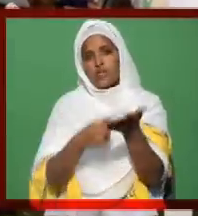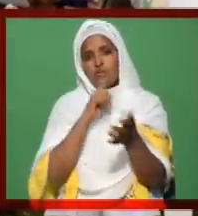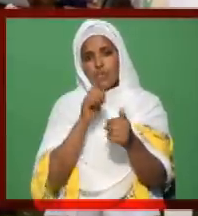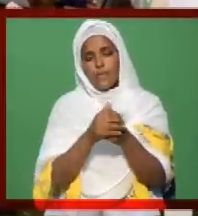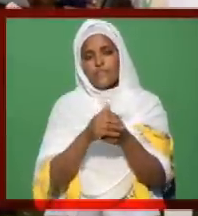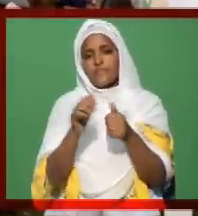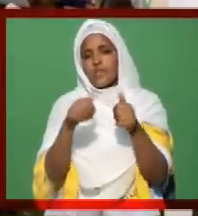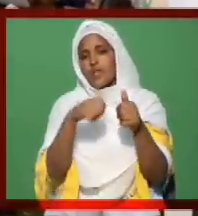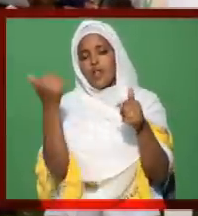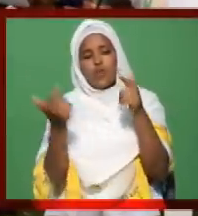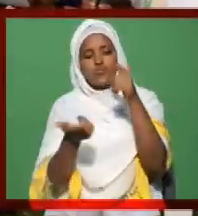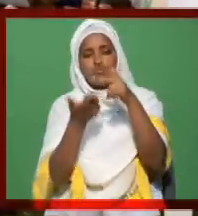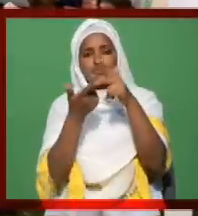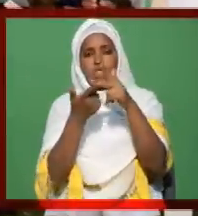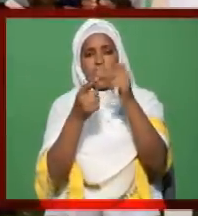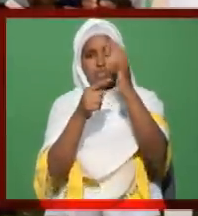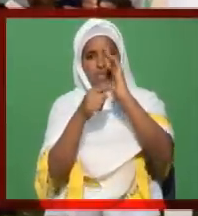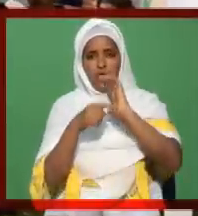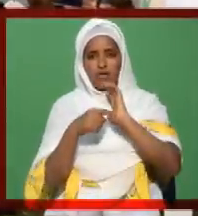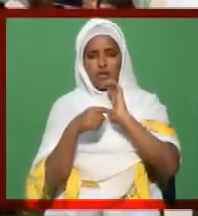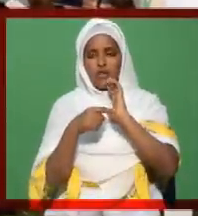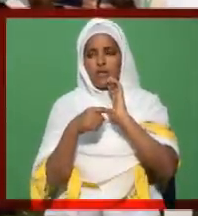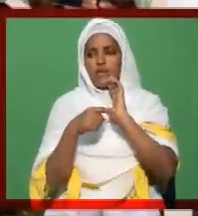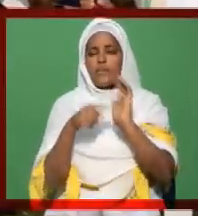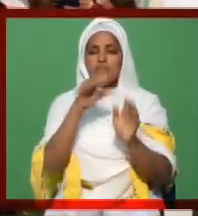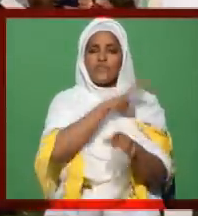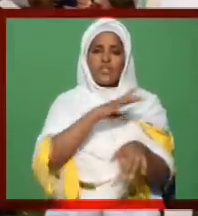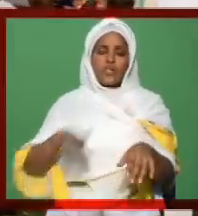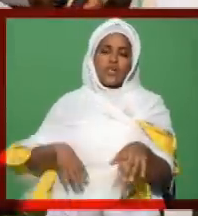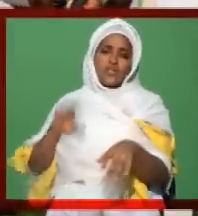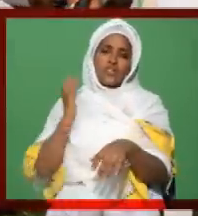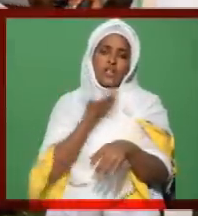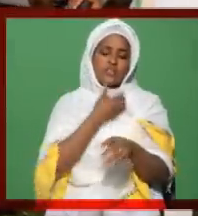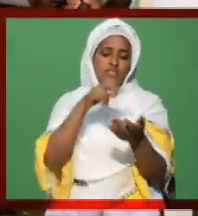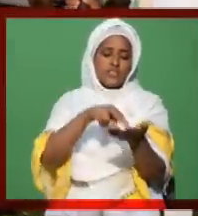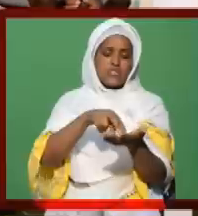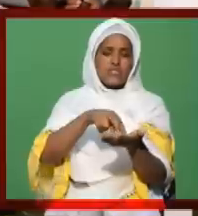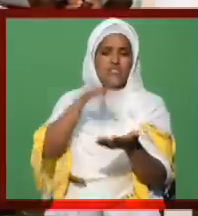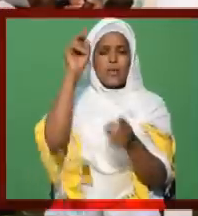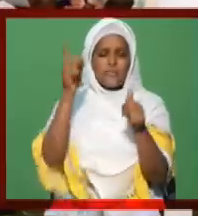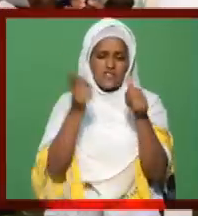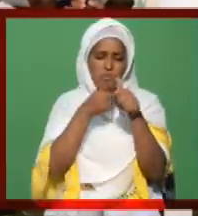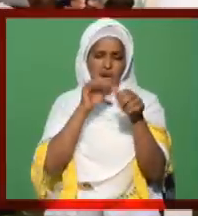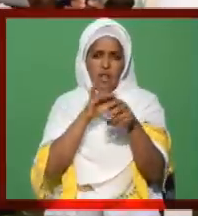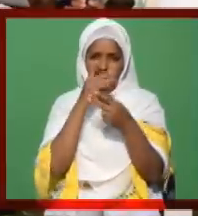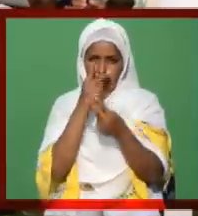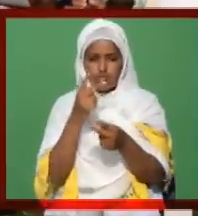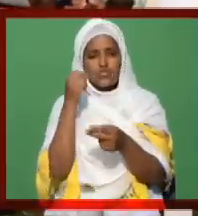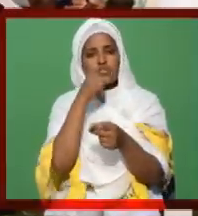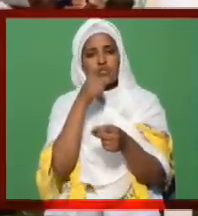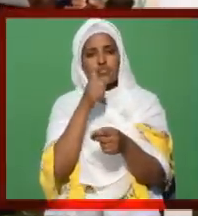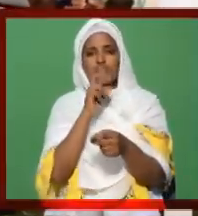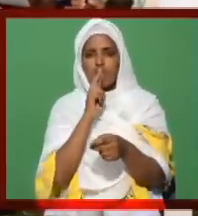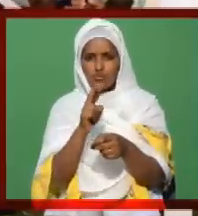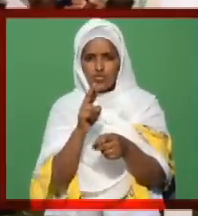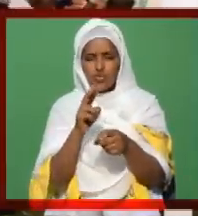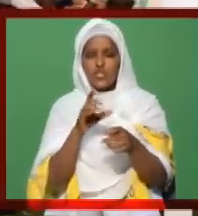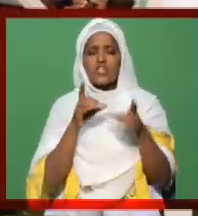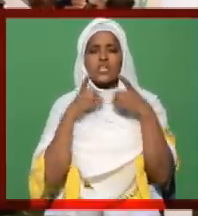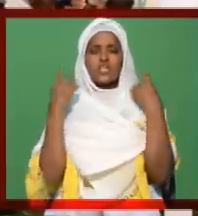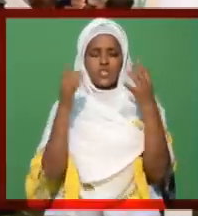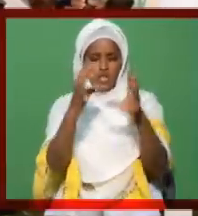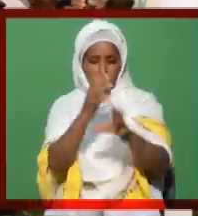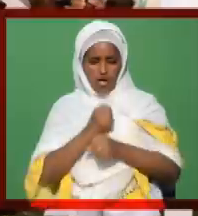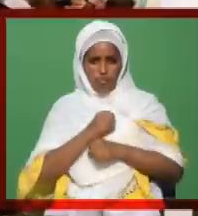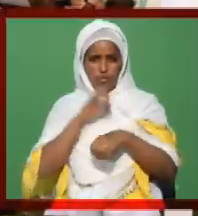ሌላው ሶስተኛ ጥያቄ የጌታችን ትንሣኤ መጀመሪያ ያዩት ሴቶች ናቸው። ክህነት ተቀብለው